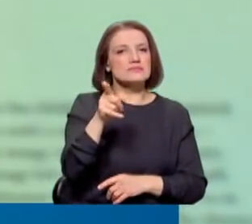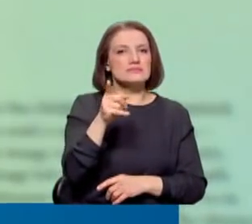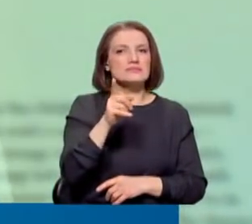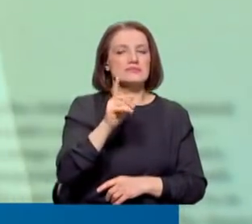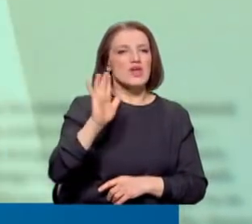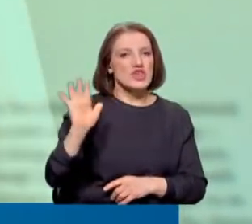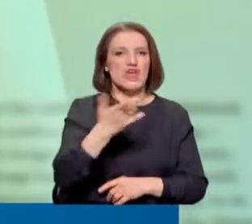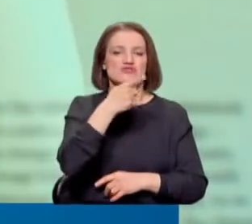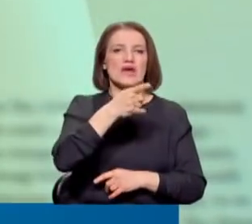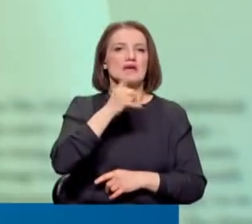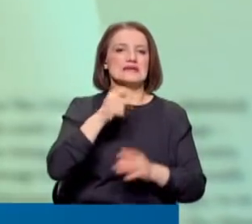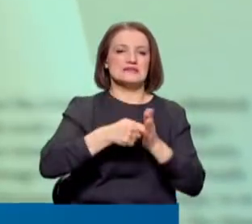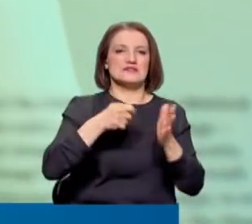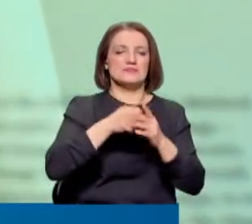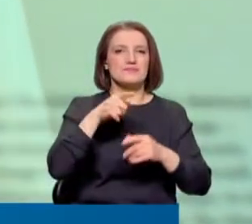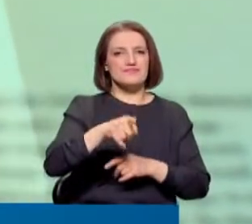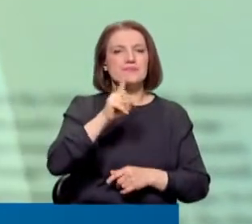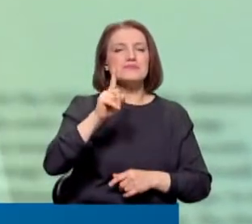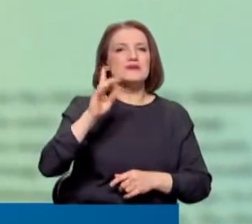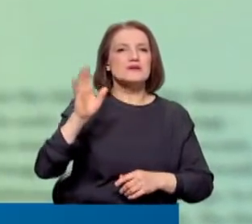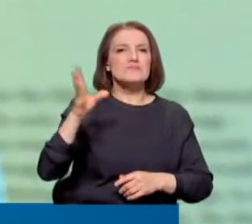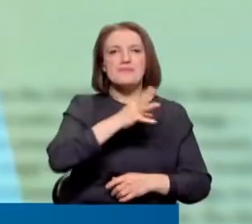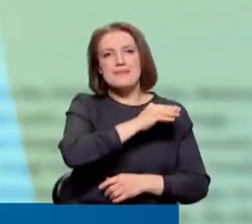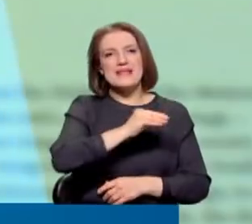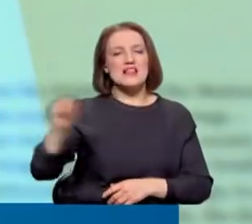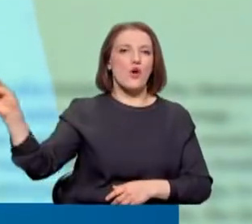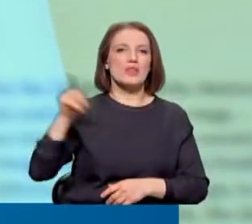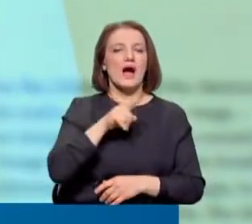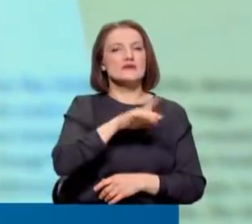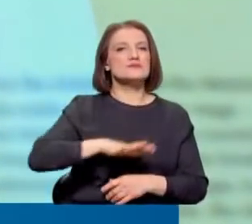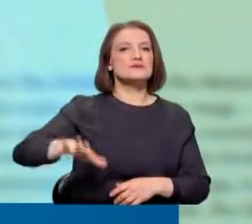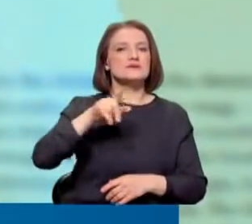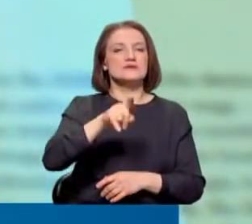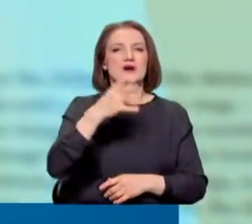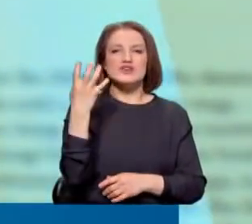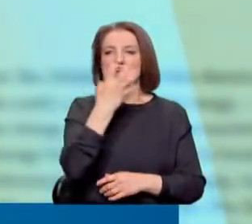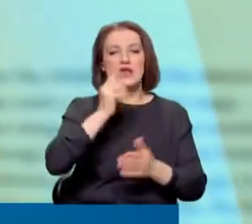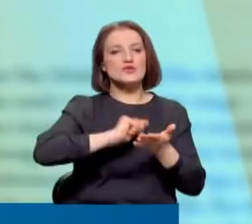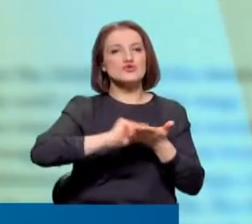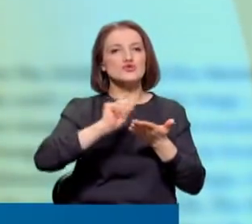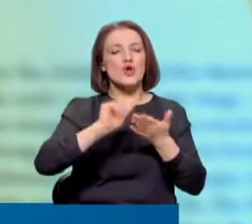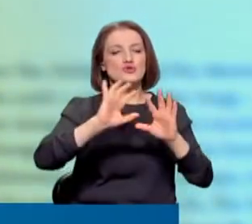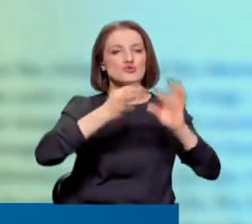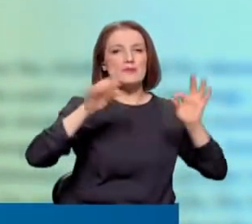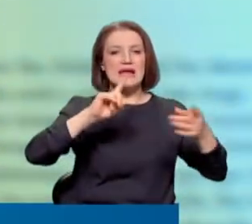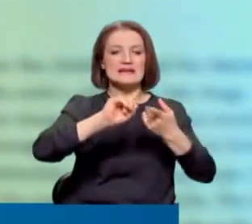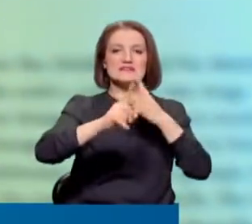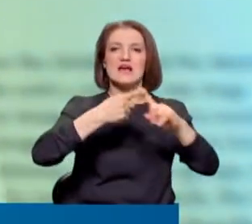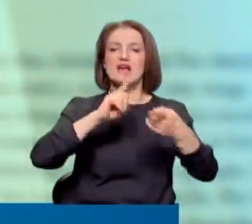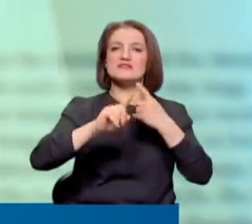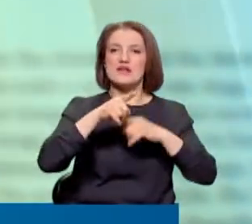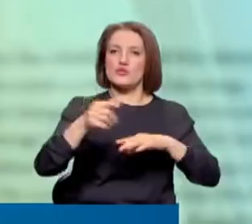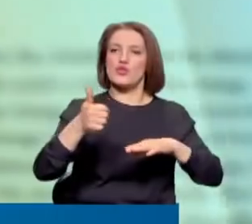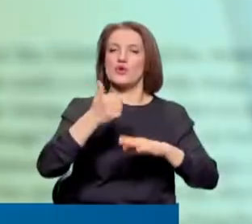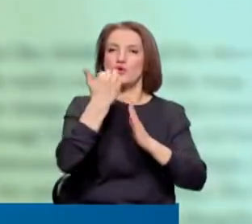şarkısı önce gece yayınlandı şarkı bir anda milyonların diline düştü ancak şarkının sözleri siyasetin gündemi